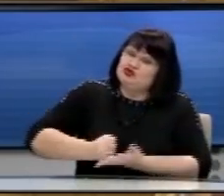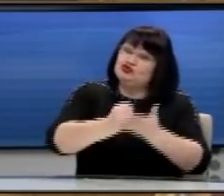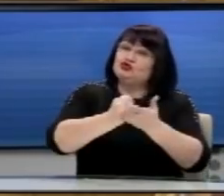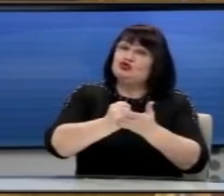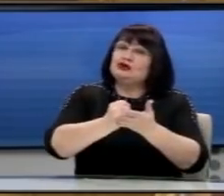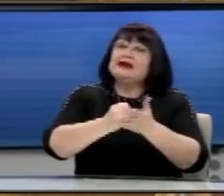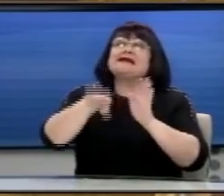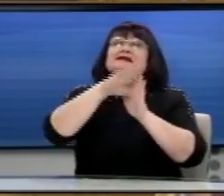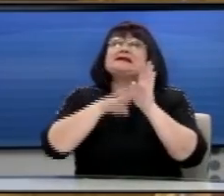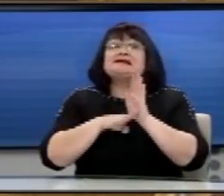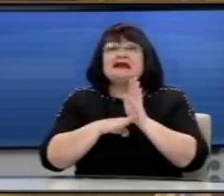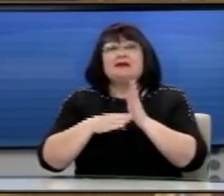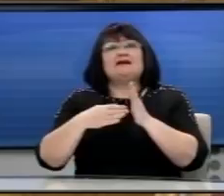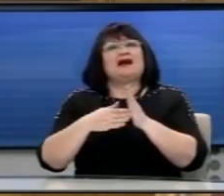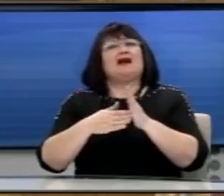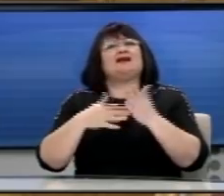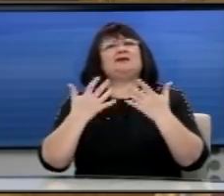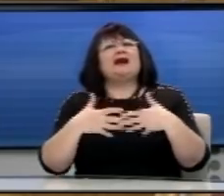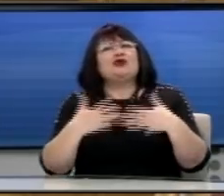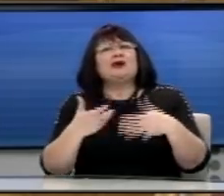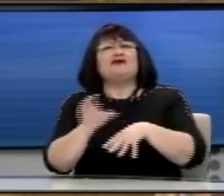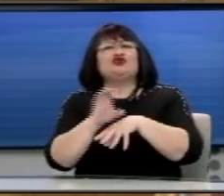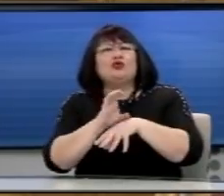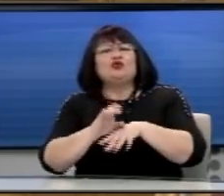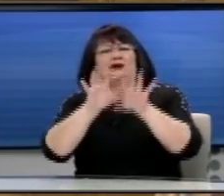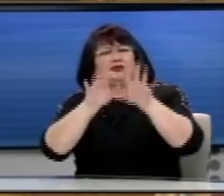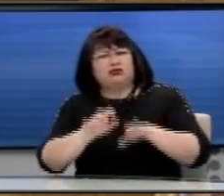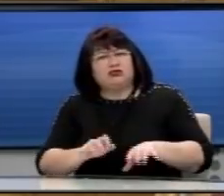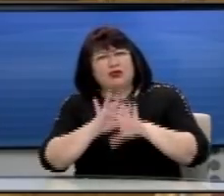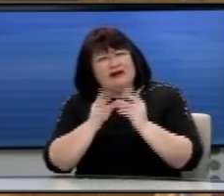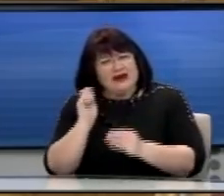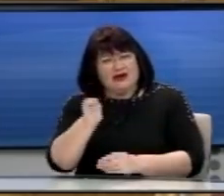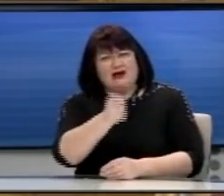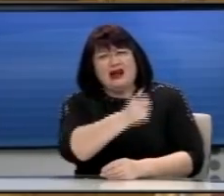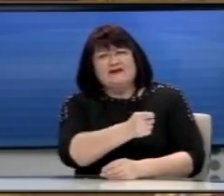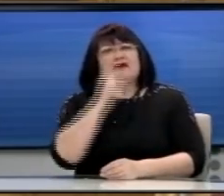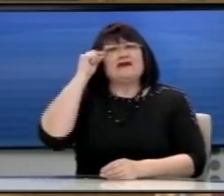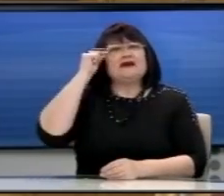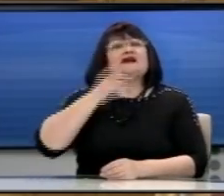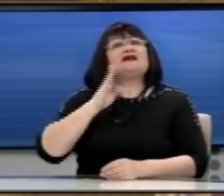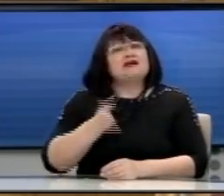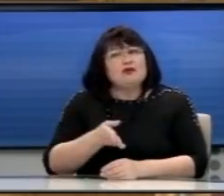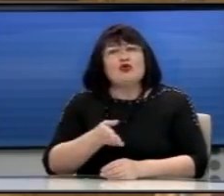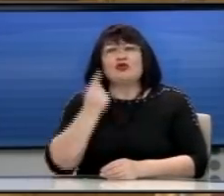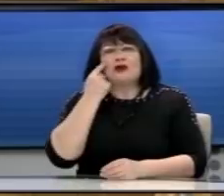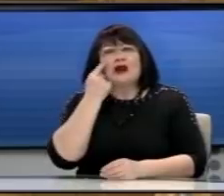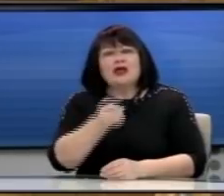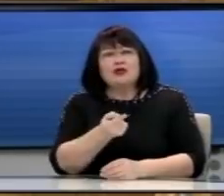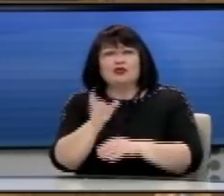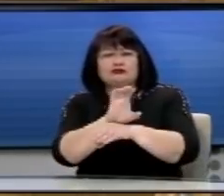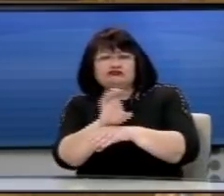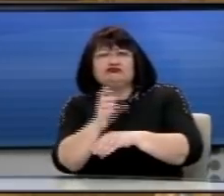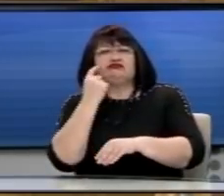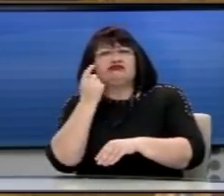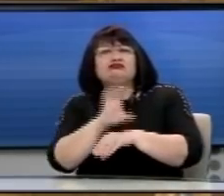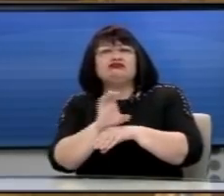τα συστήματα μηχανοργάνωσης των σχολών και η δυνατότητα να μπορούν οι φοιτητές να περιηγούνται στις